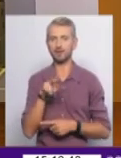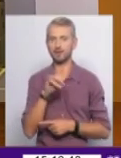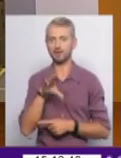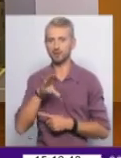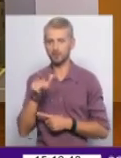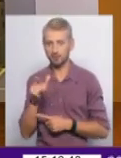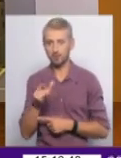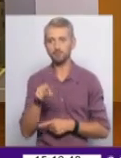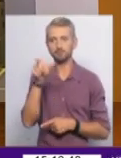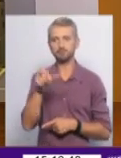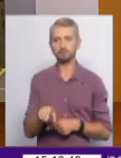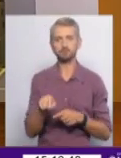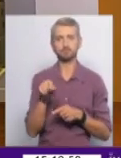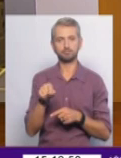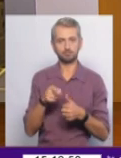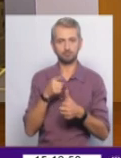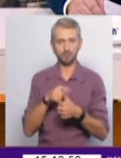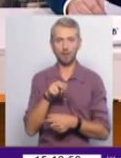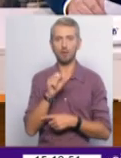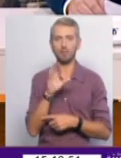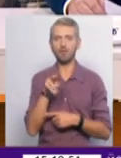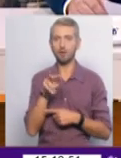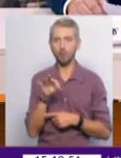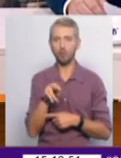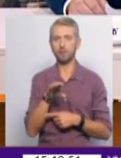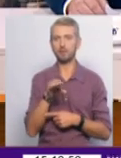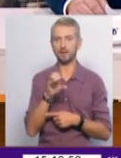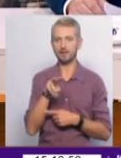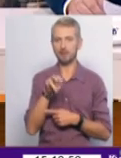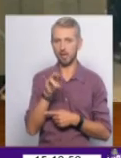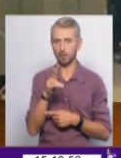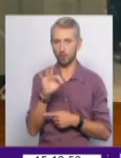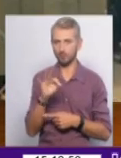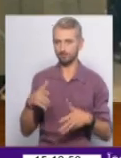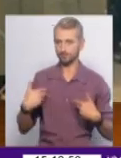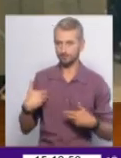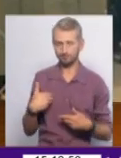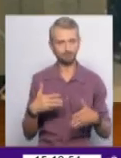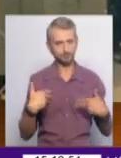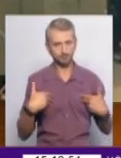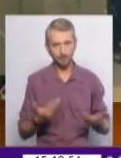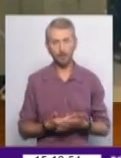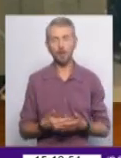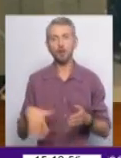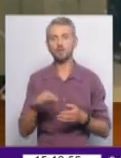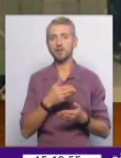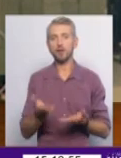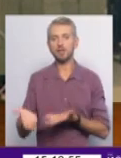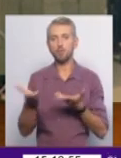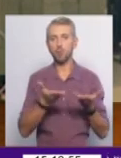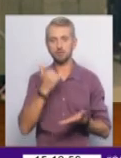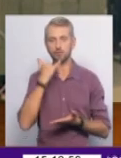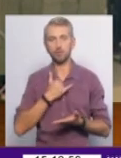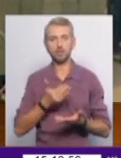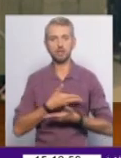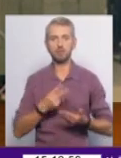Павло Тесленко. Пане Павло, ради вітати в нашій студії. Добрий день. Всіх киян ми запрошуємо обов'язково сьогодні долучатися до нашої розмови.